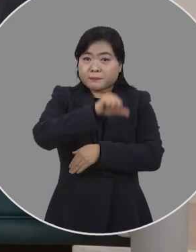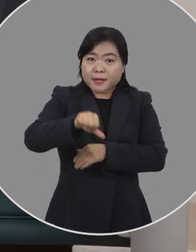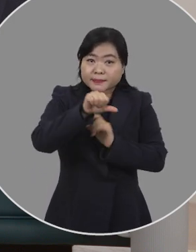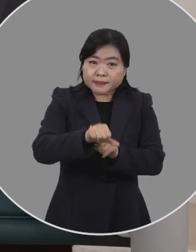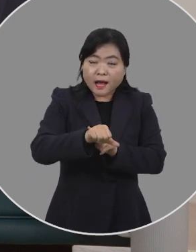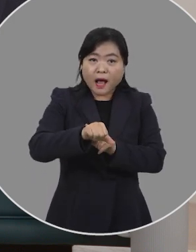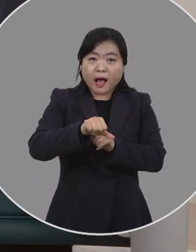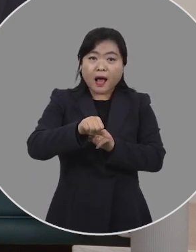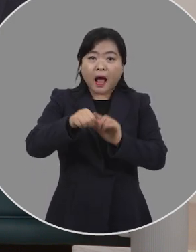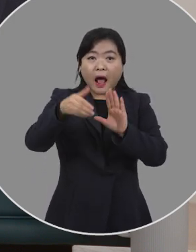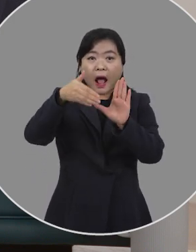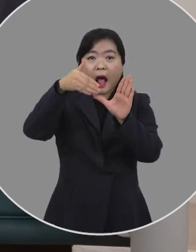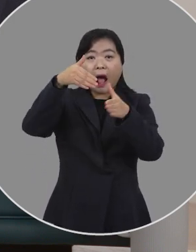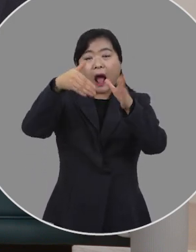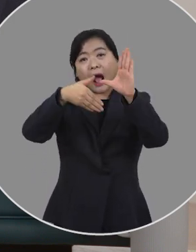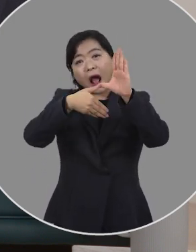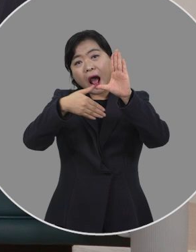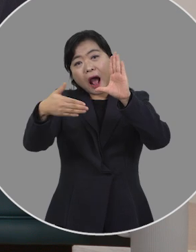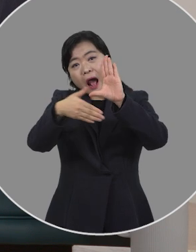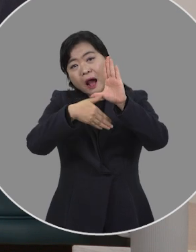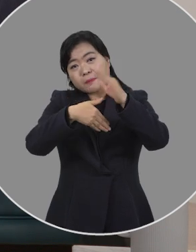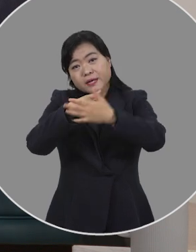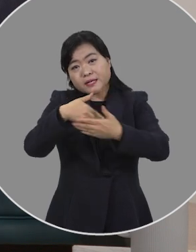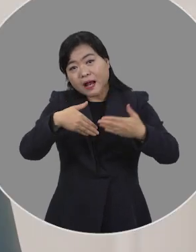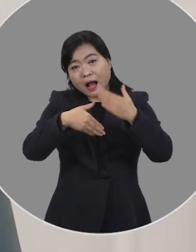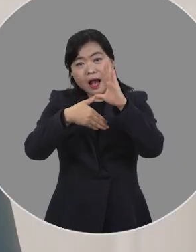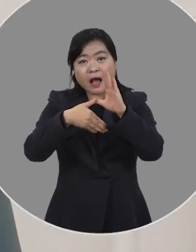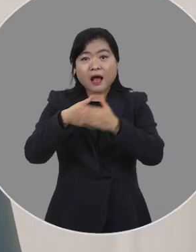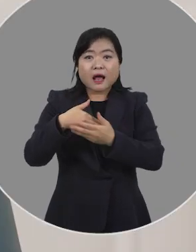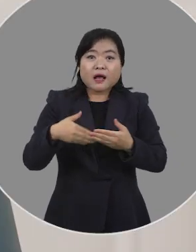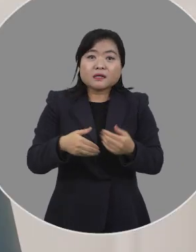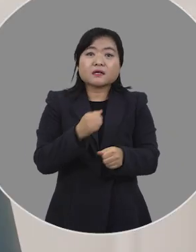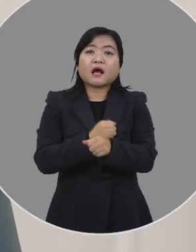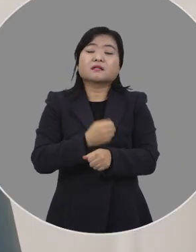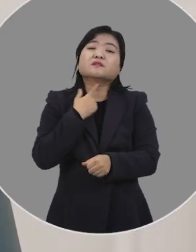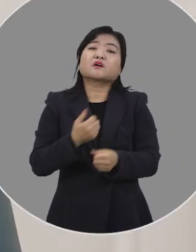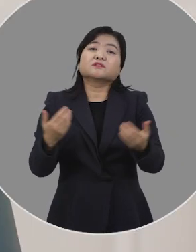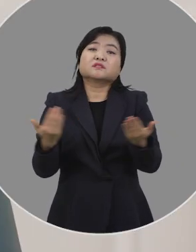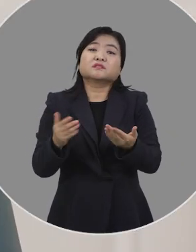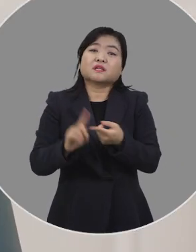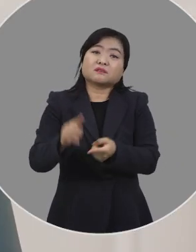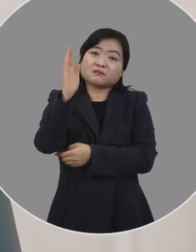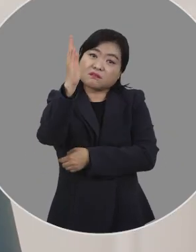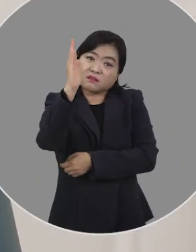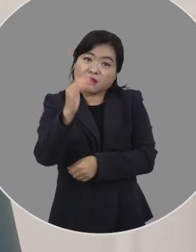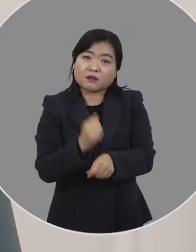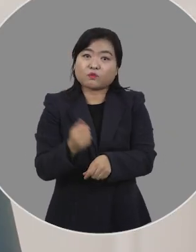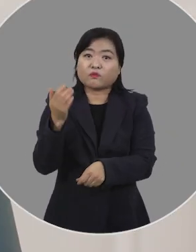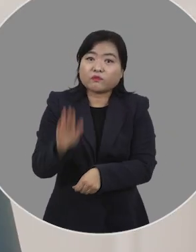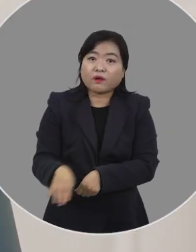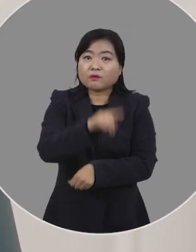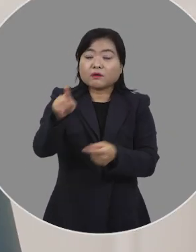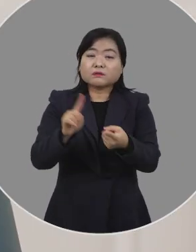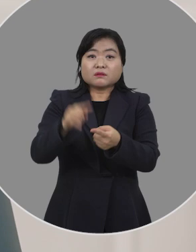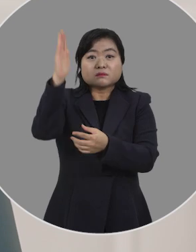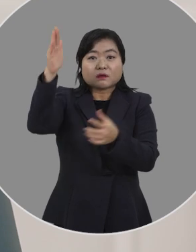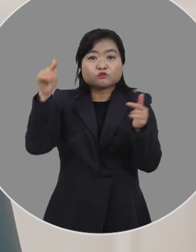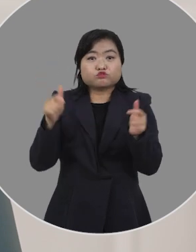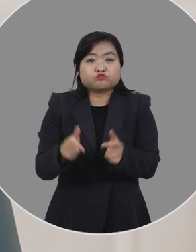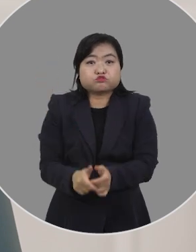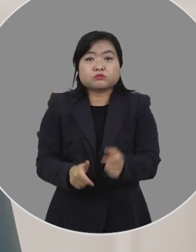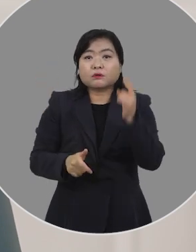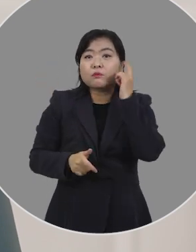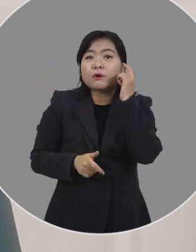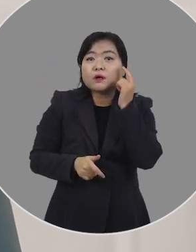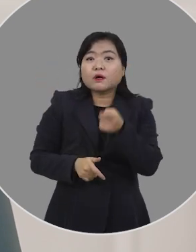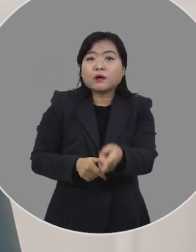동남아시아, 아메리카에서 한 일을 얘기해야 되는데 이 얘기를 할 때 왜 소리를 죽일까? 이유는